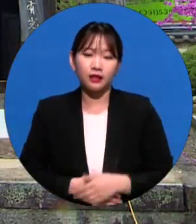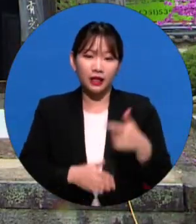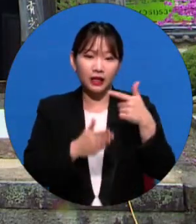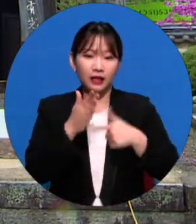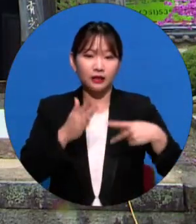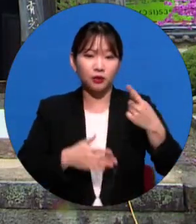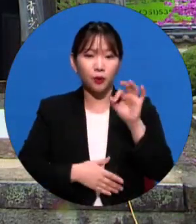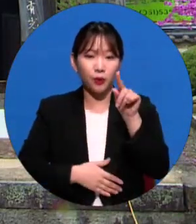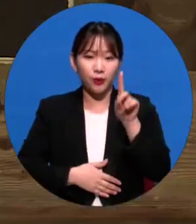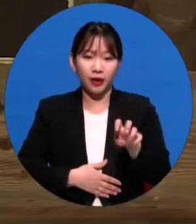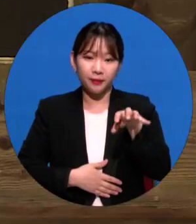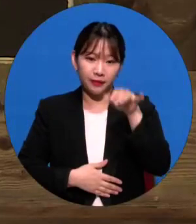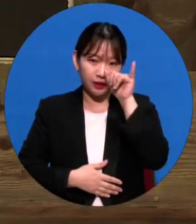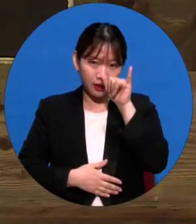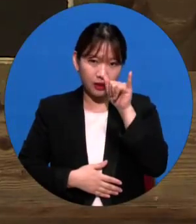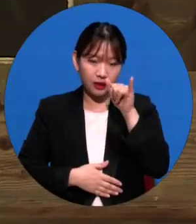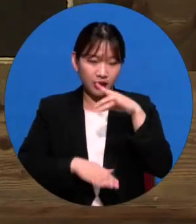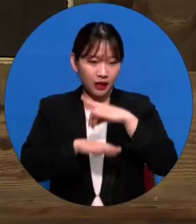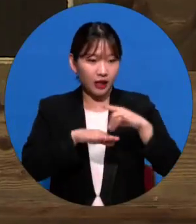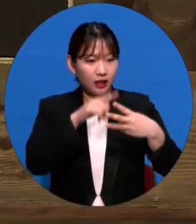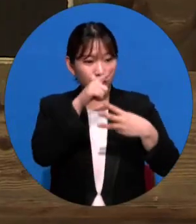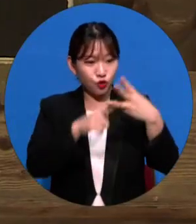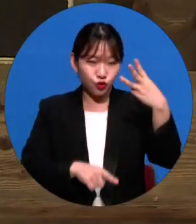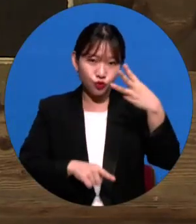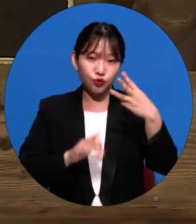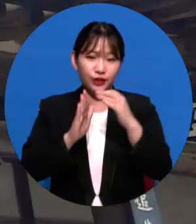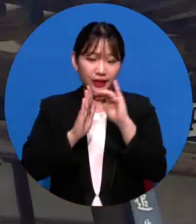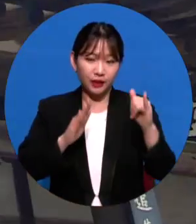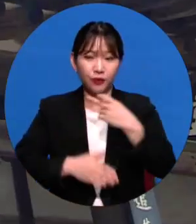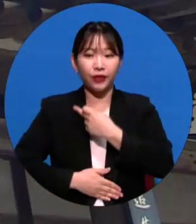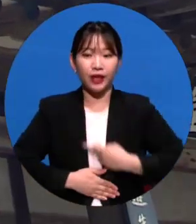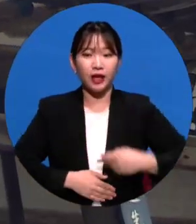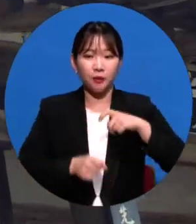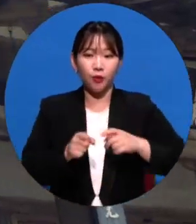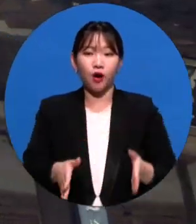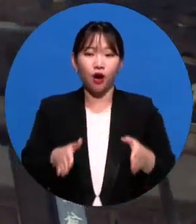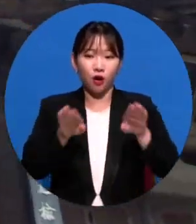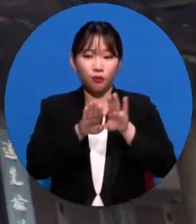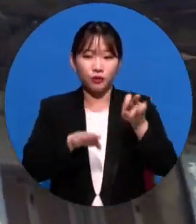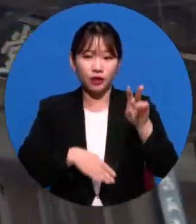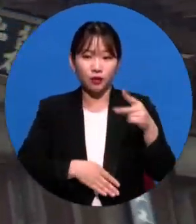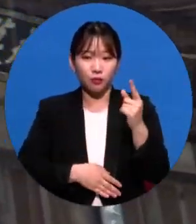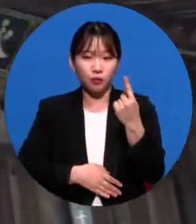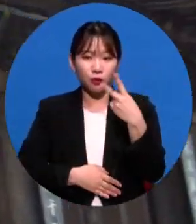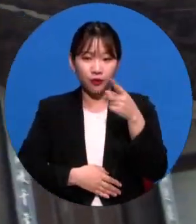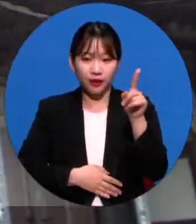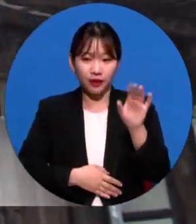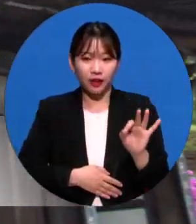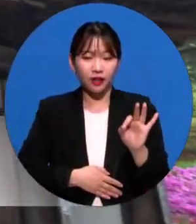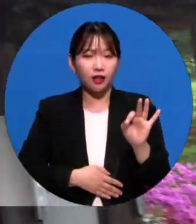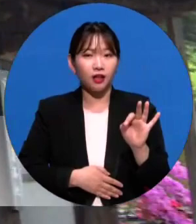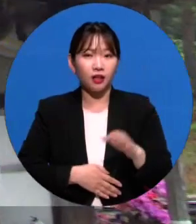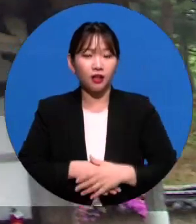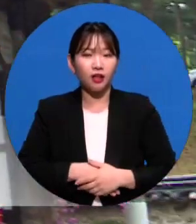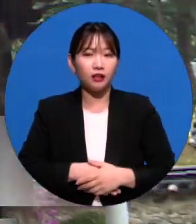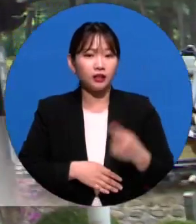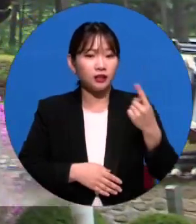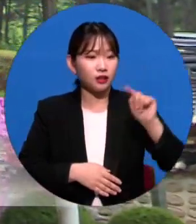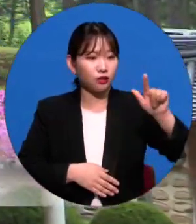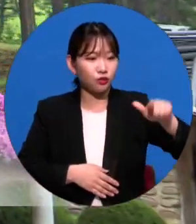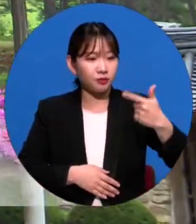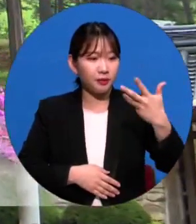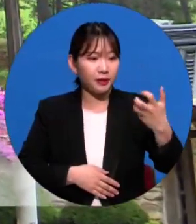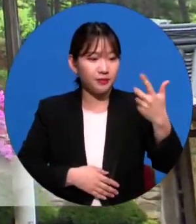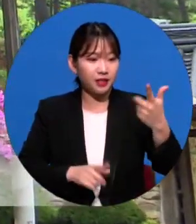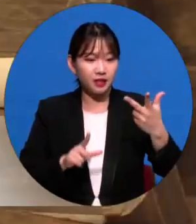강진 도안면에 자리 잡은 해남 윤씨 문중의 재사용 건물 영모당입니다. 숙종 13년인